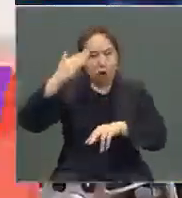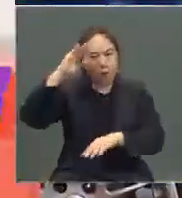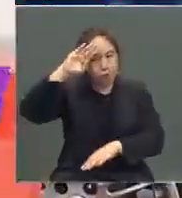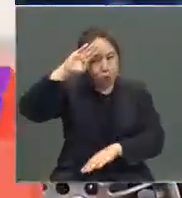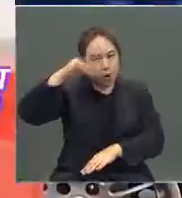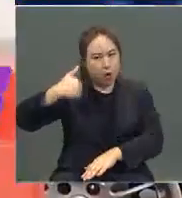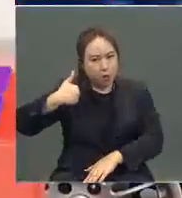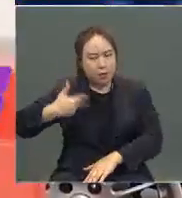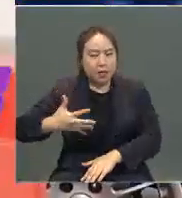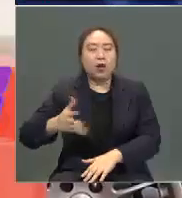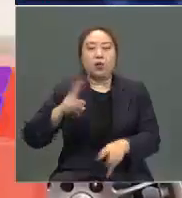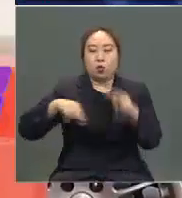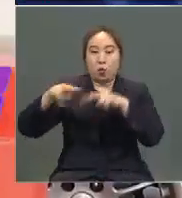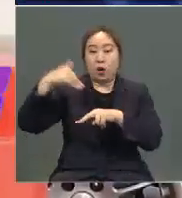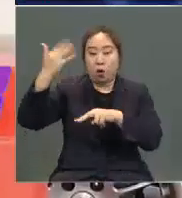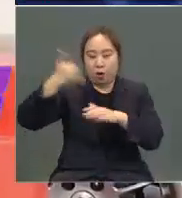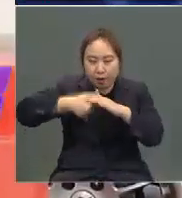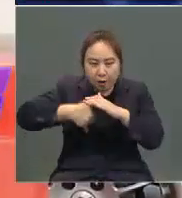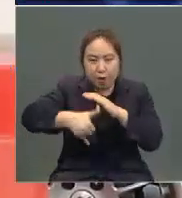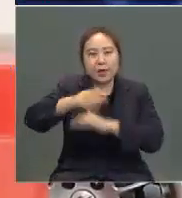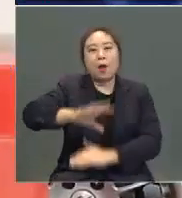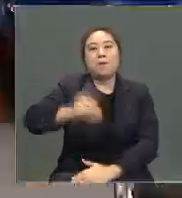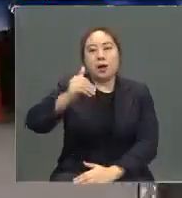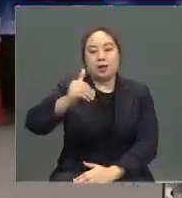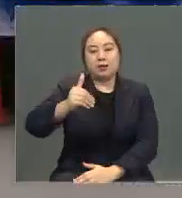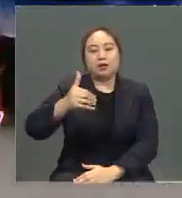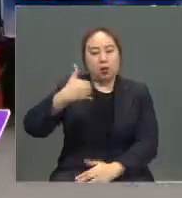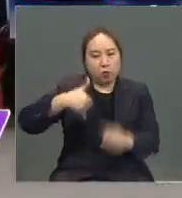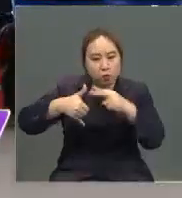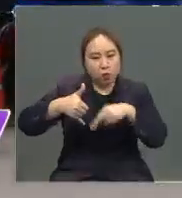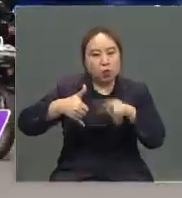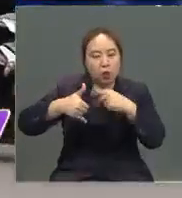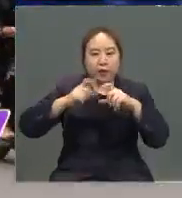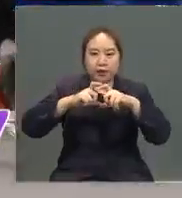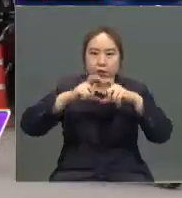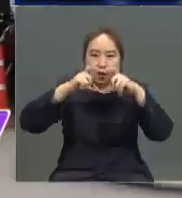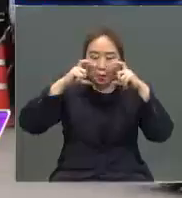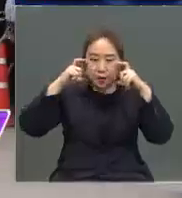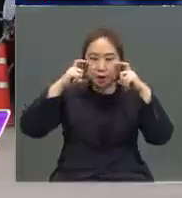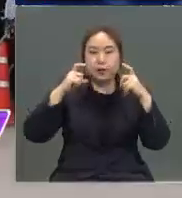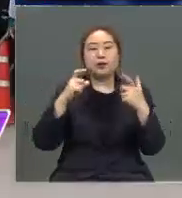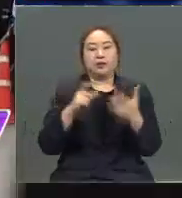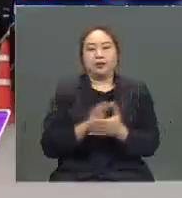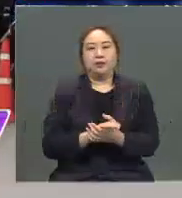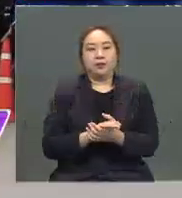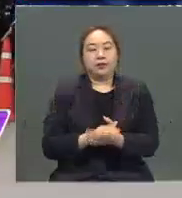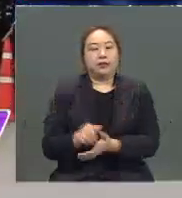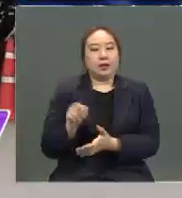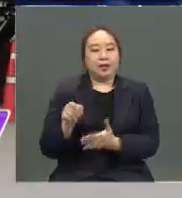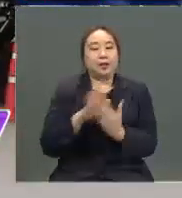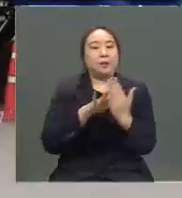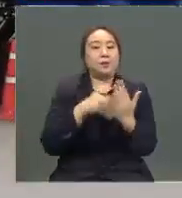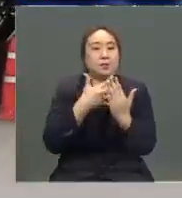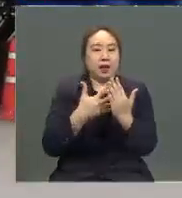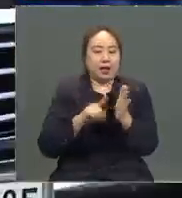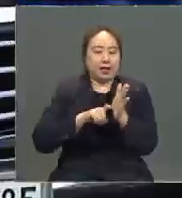ก่อนถ้าเกิดว่าจะเดินทางเข้าสู่เขตเมืองก็ต้องมีการตรวจวัดไข้สวมใส่หน้ากากอนามัยนะคะซึ่งถือว่าเป็นมาตรการ